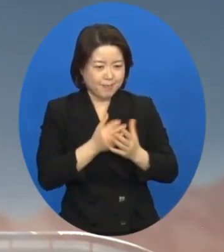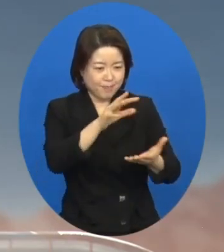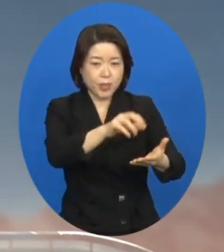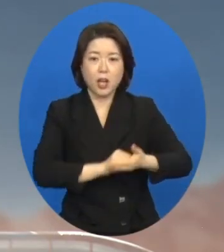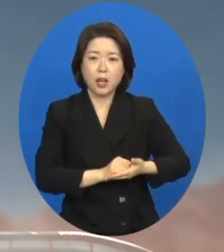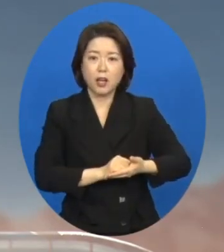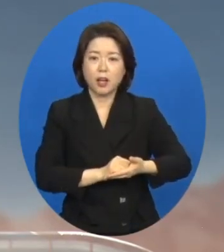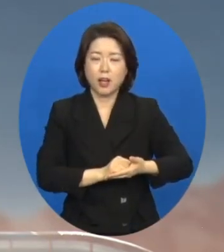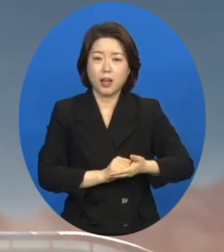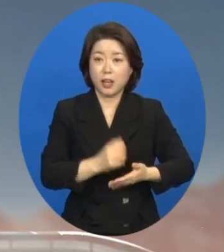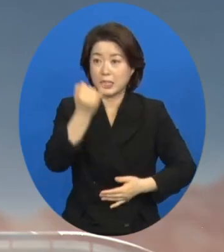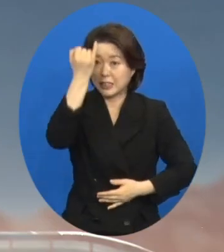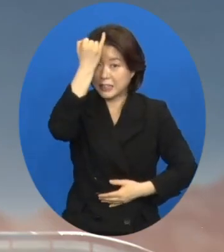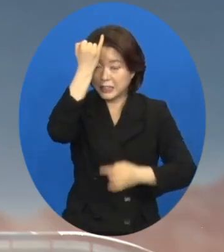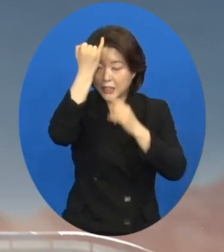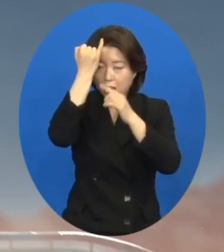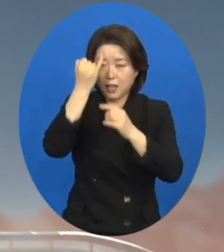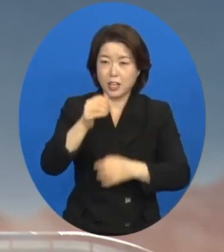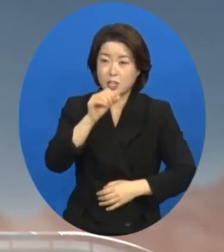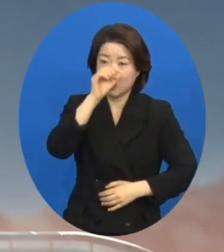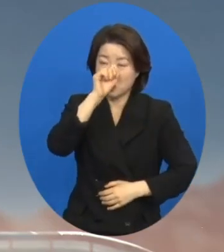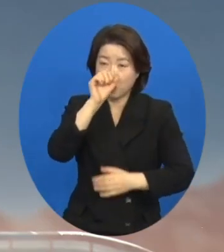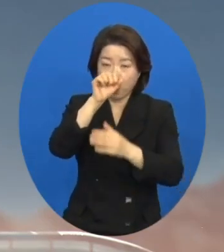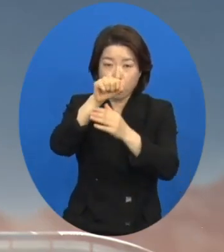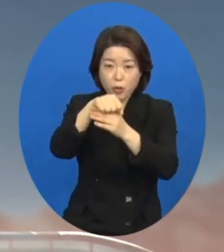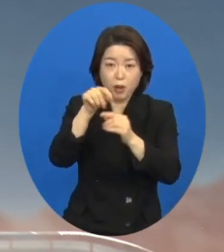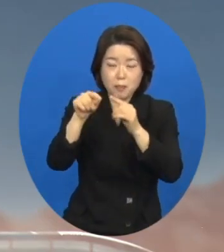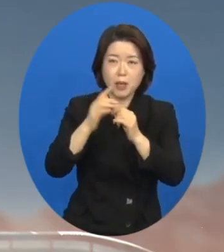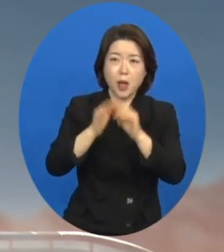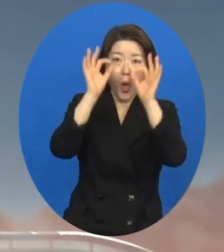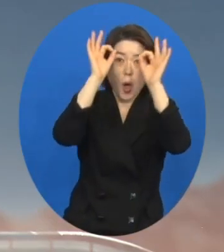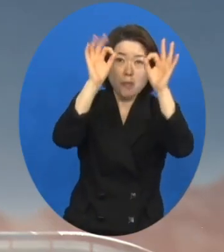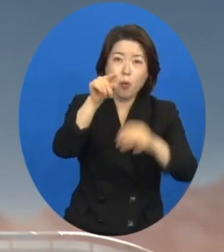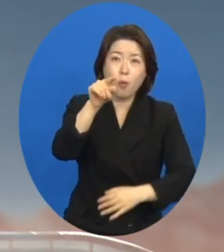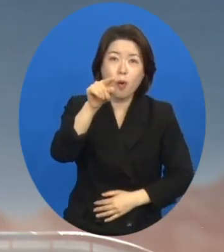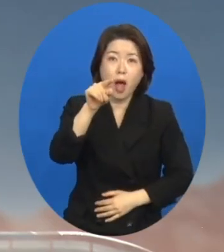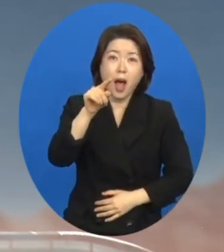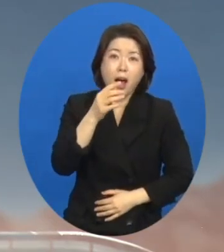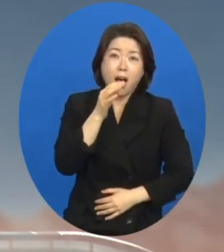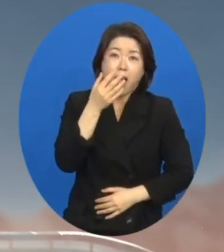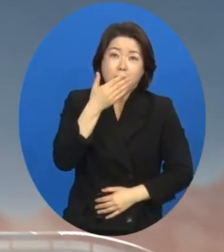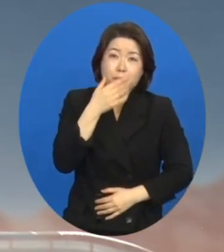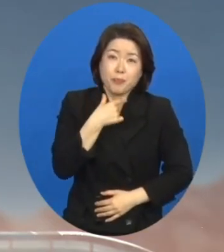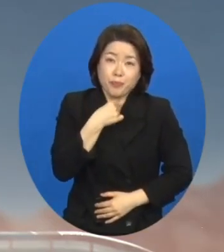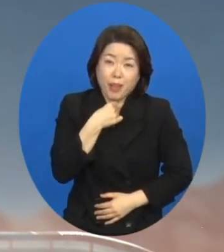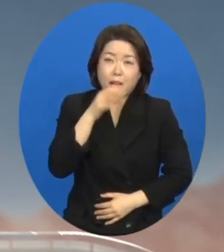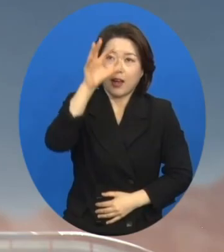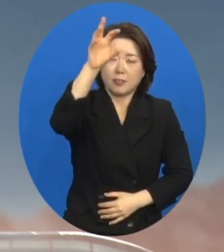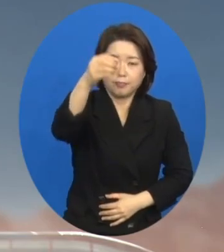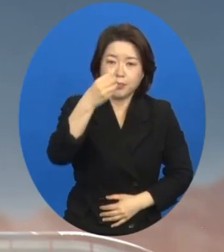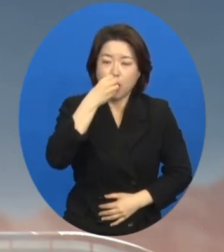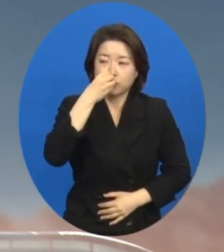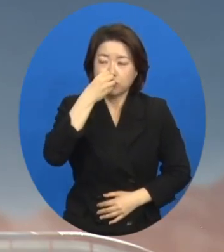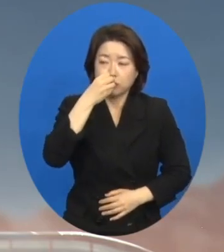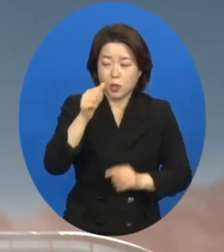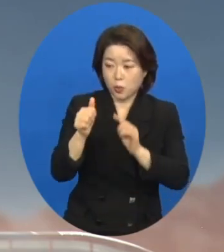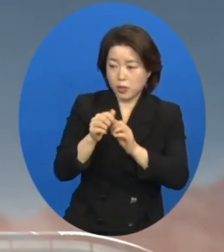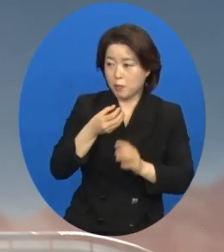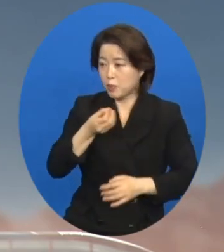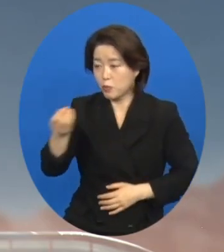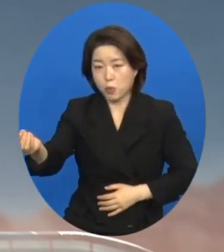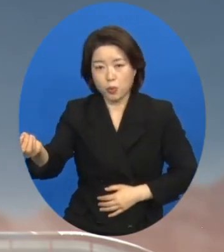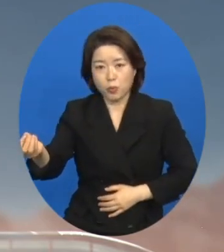하와가 선악과를 보고 탐스러워서 탐이 나고 따먹고 남편에게 줬다는 거예요. 순서가